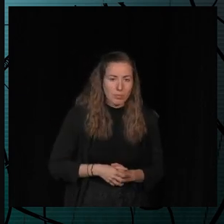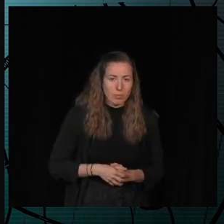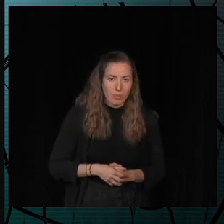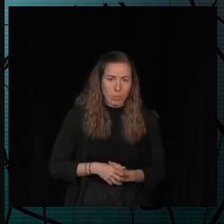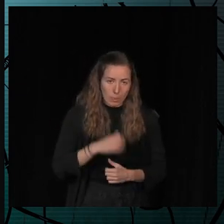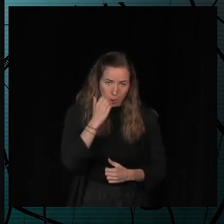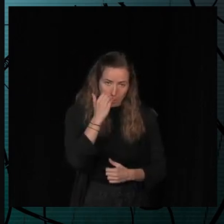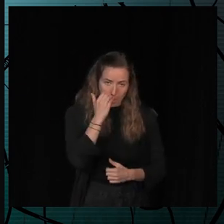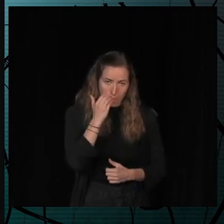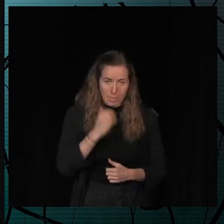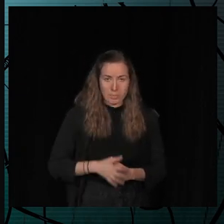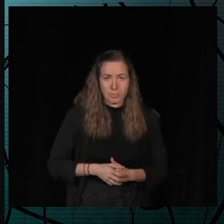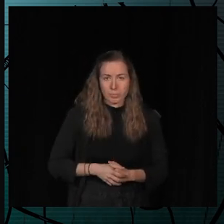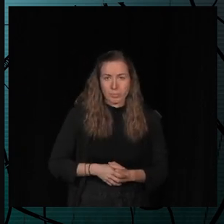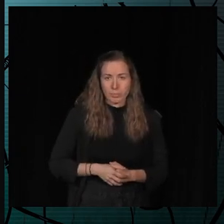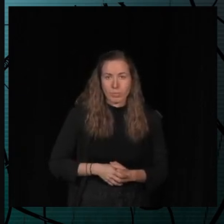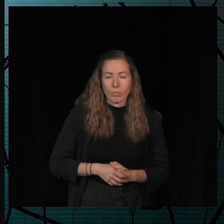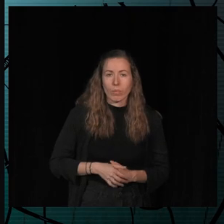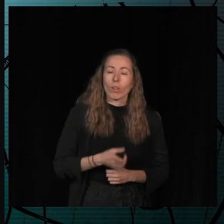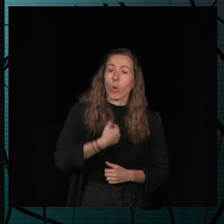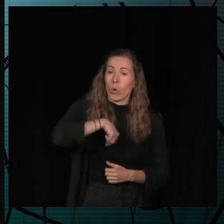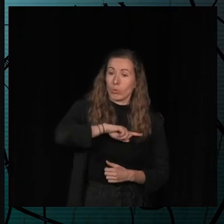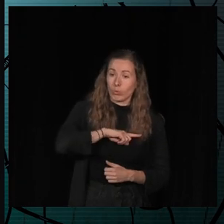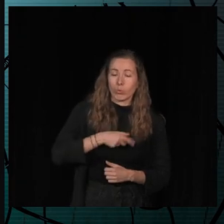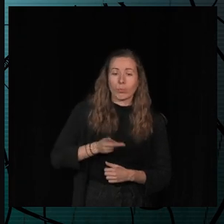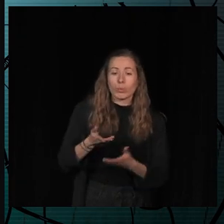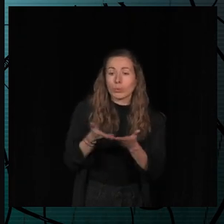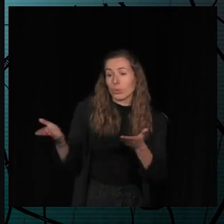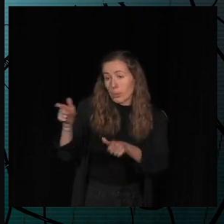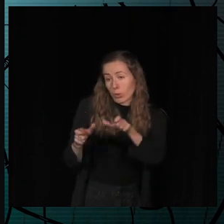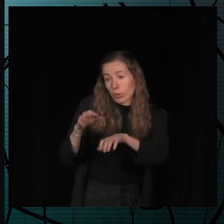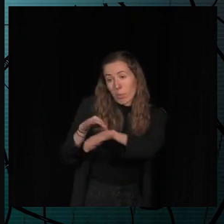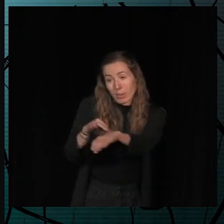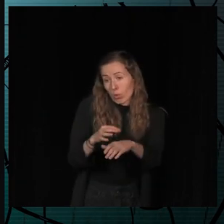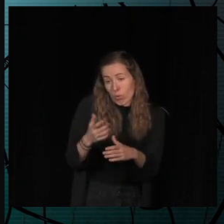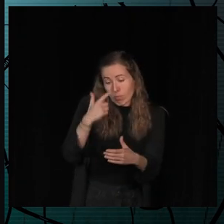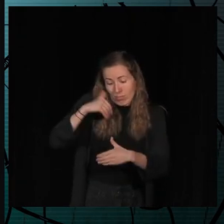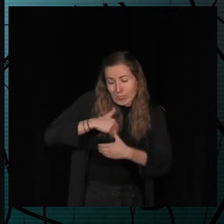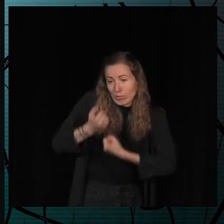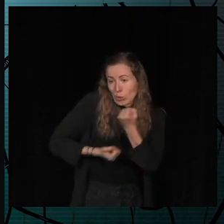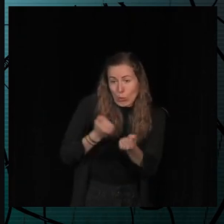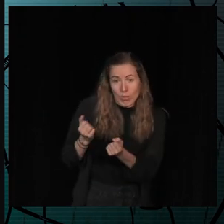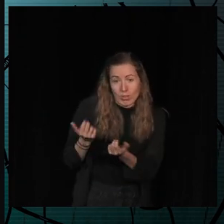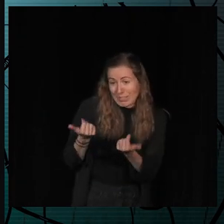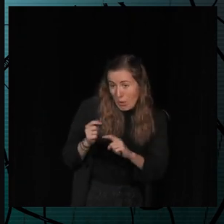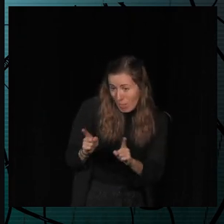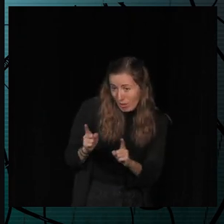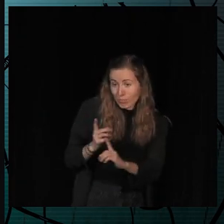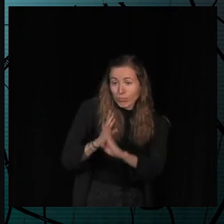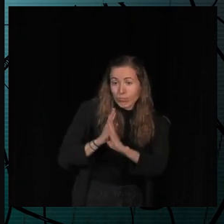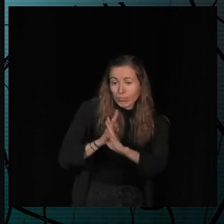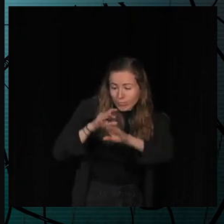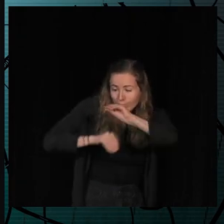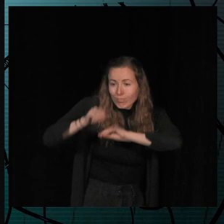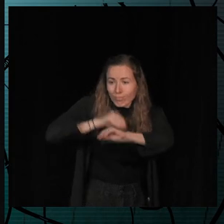effet la différence moi nous on reçoit des des personnes qui vont pas bien et que donc la moi-même j'ai